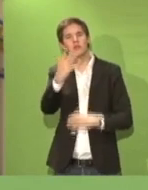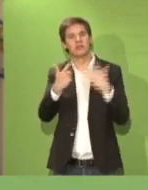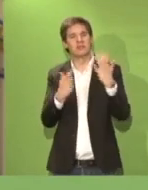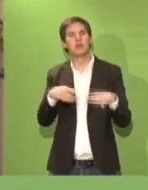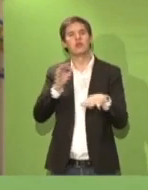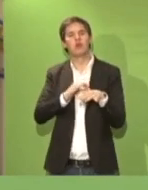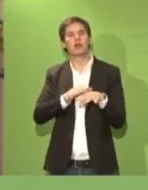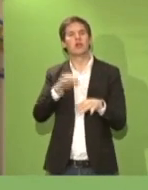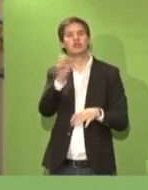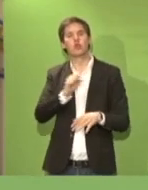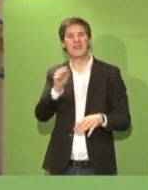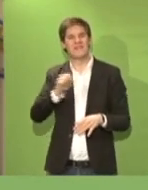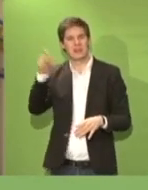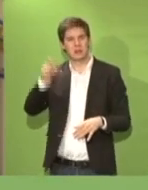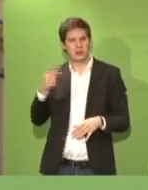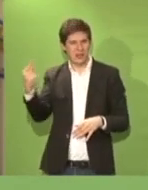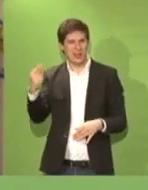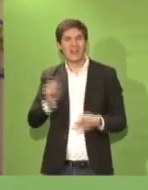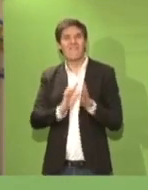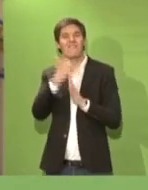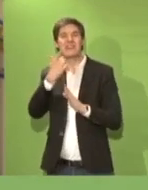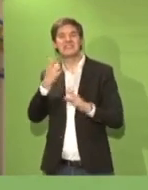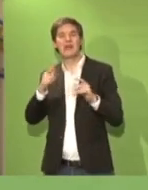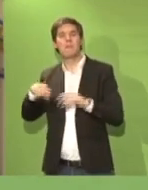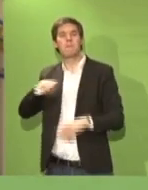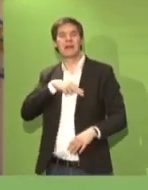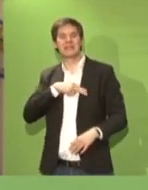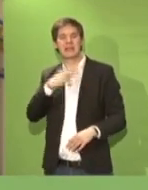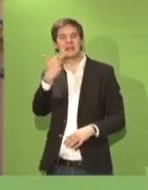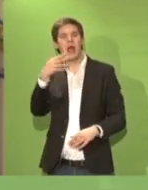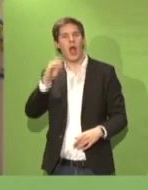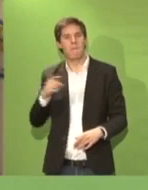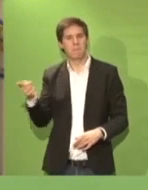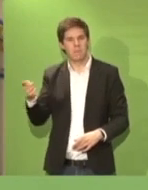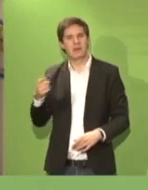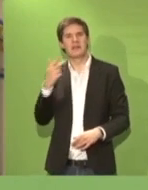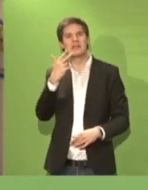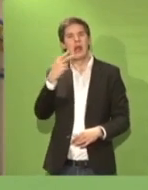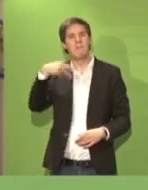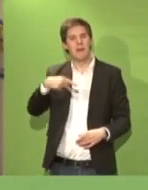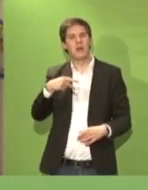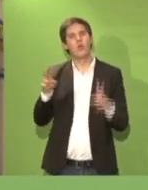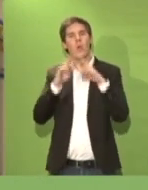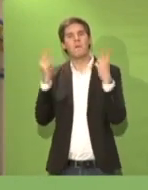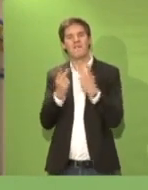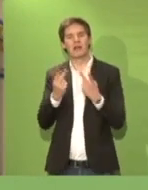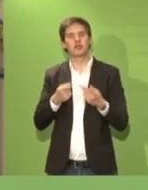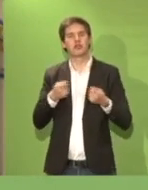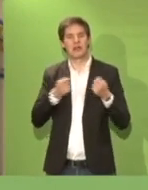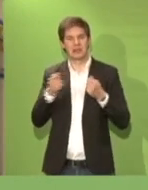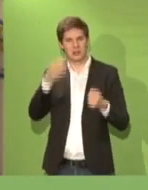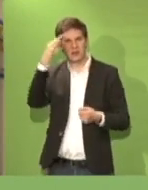Dr. Joseph Ling, der damalige Vizepräsident des Weltkonzerns 3M, die 3P-Umweltstrategie.